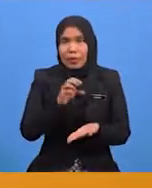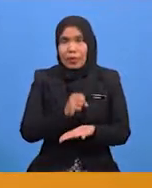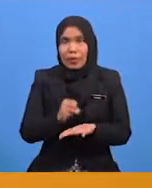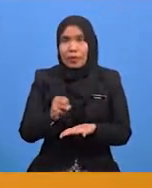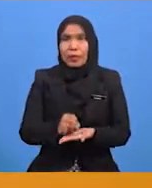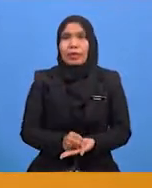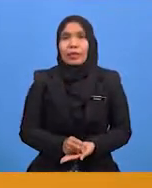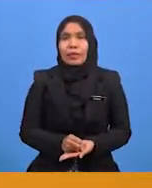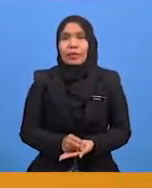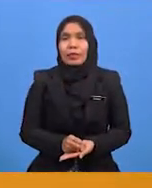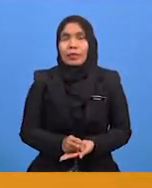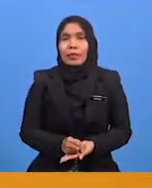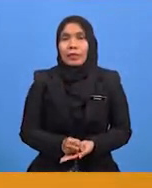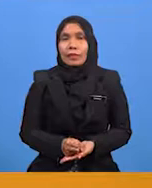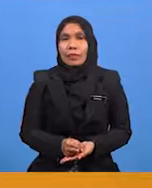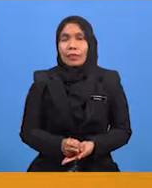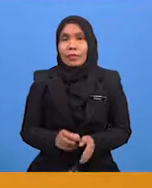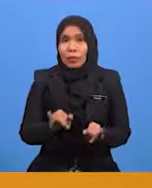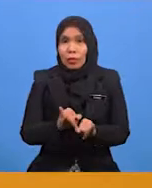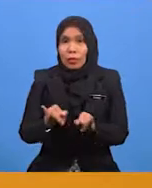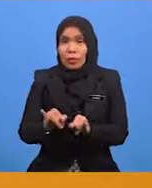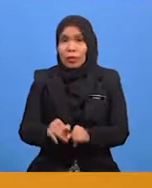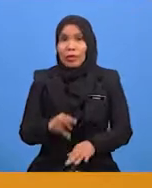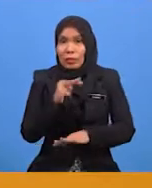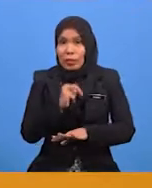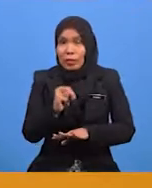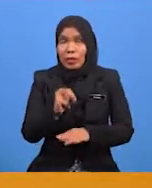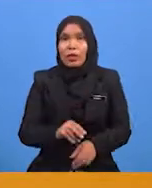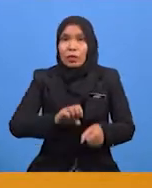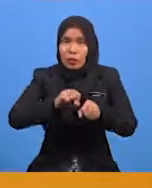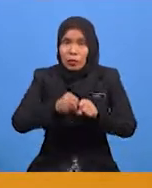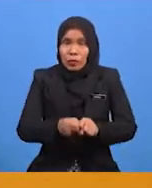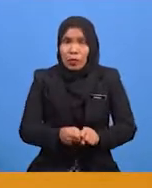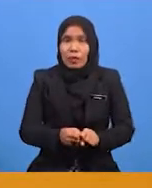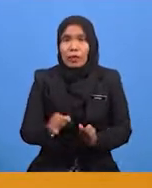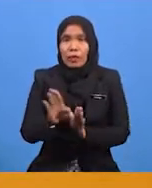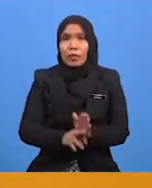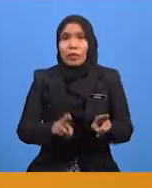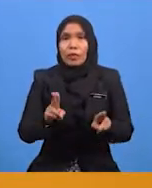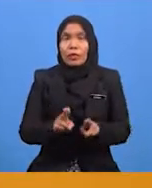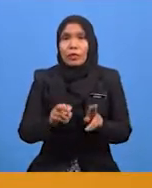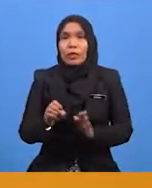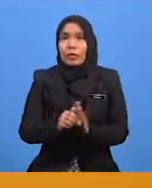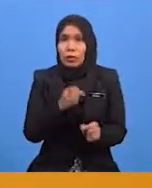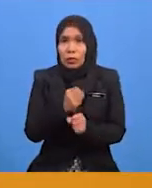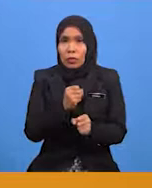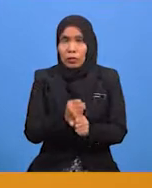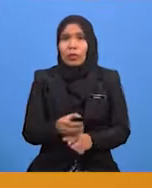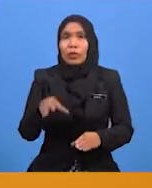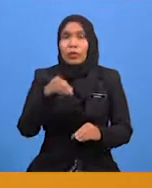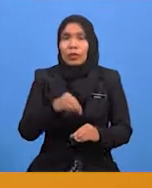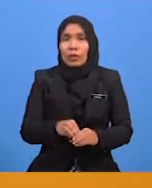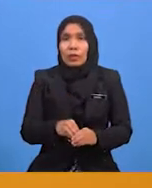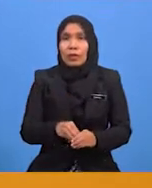anak gadisnya agar berusaha bersungguh-sungguh dalam menuntut ilmu dan tidak